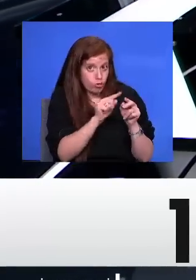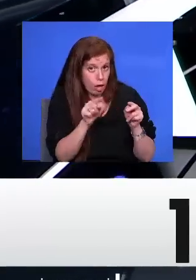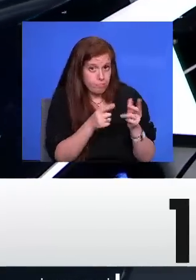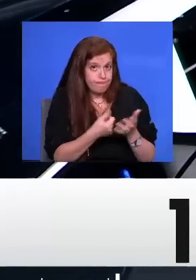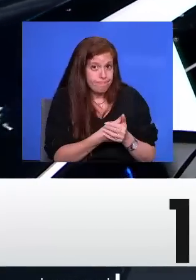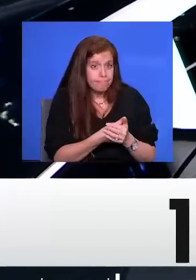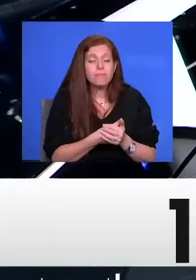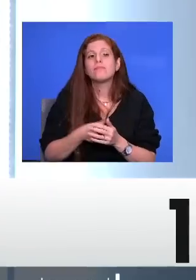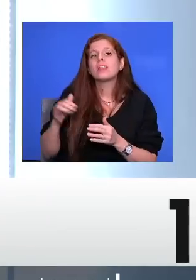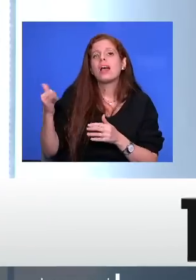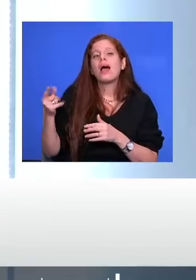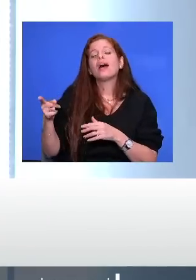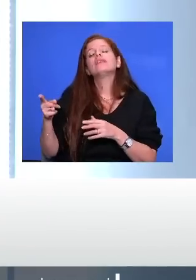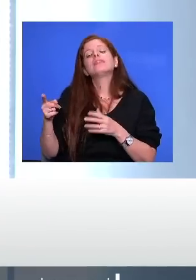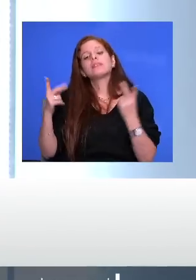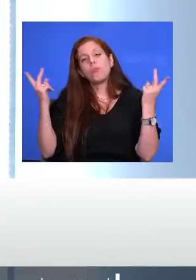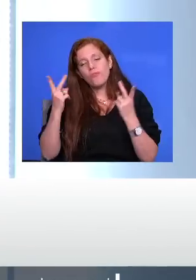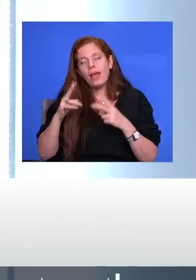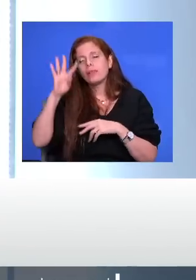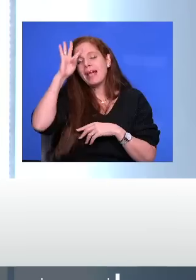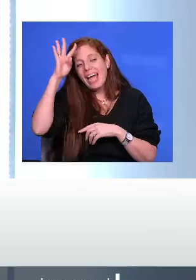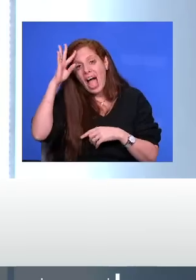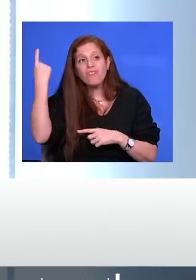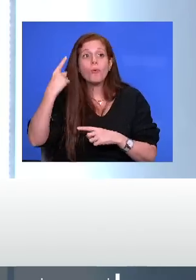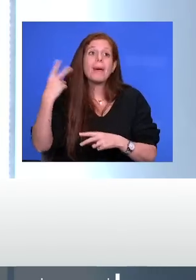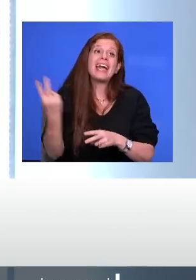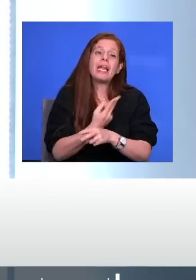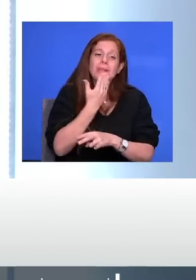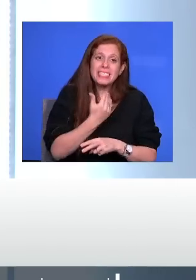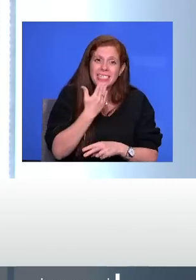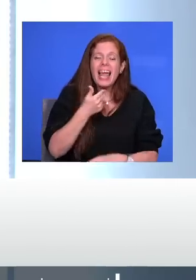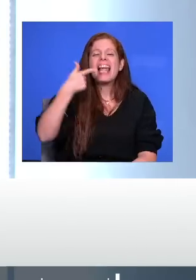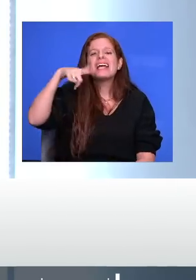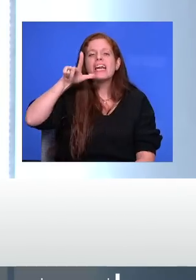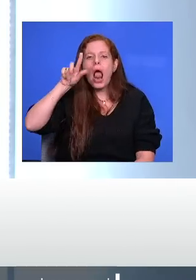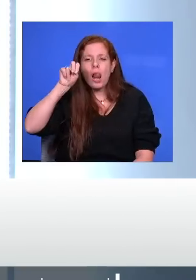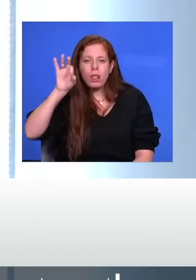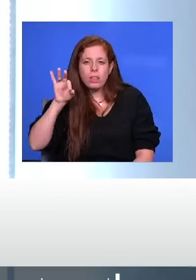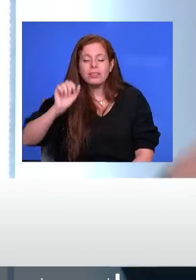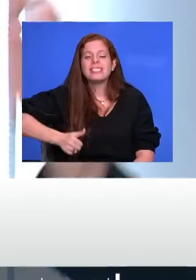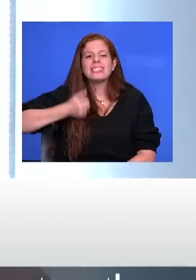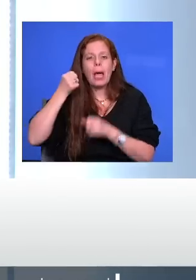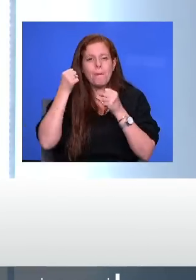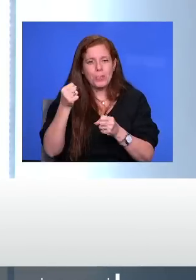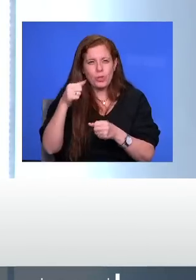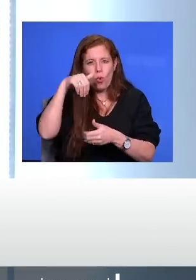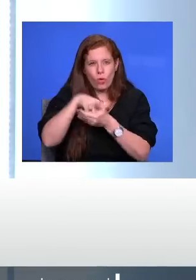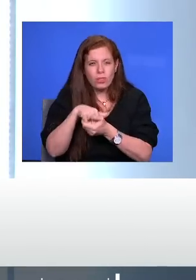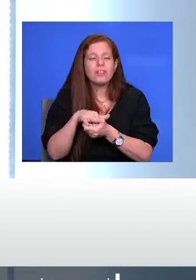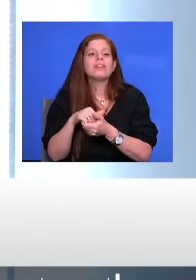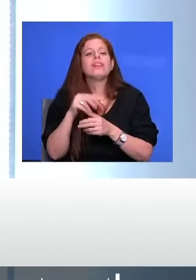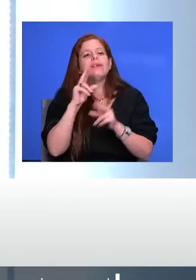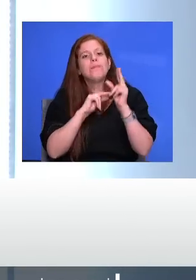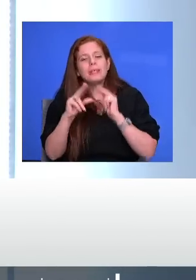אז לצד איראן וכמובן האיומים הרגילים על ישראל, מדבר גלנט, שר הביטחון הנכנס עם פורום מטכ"ל, על רקע